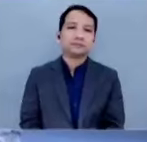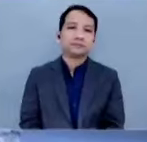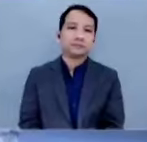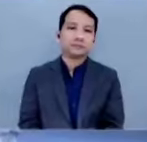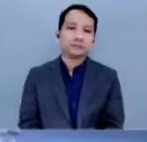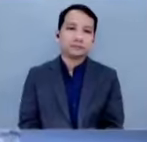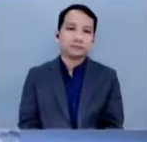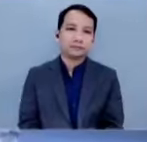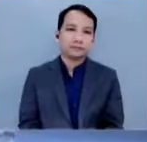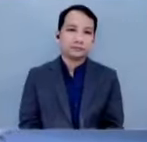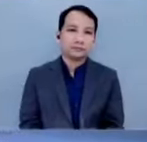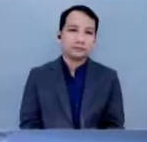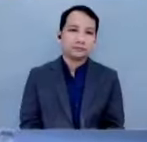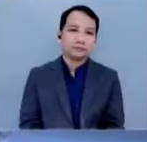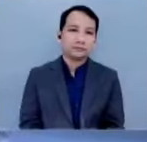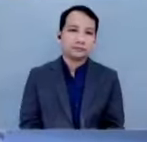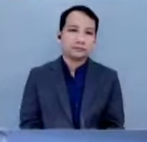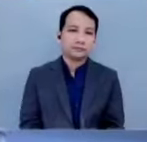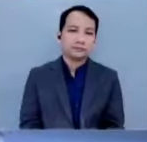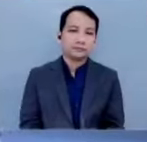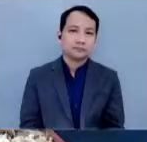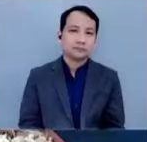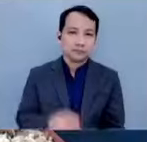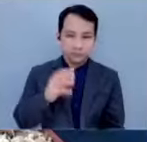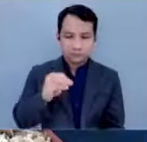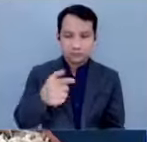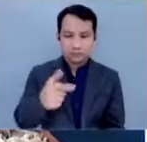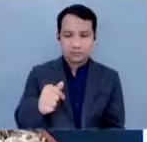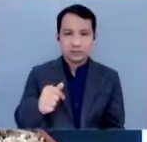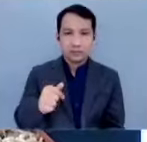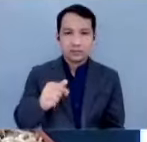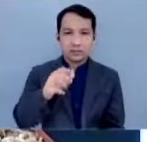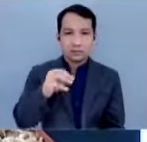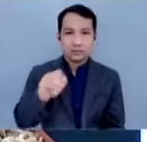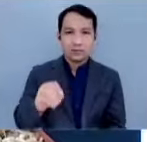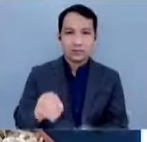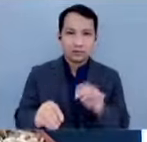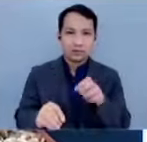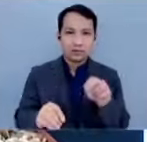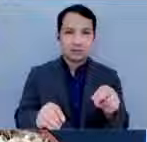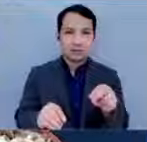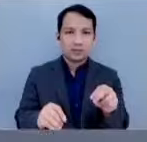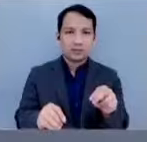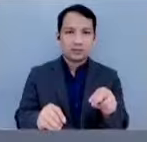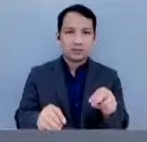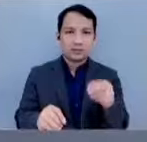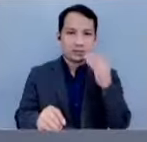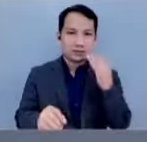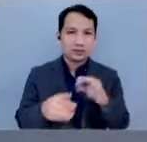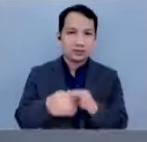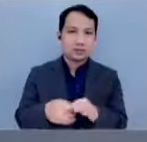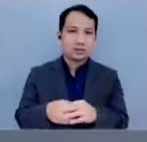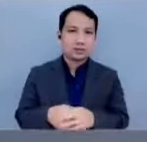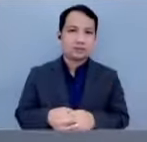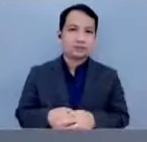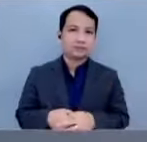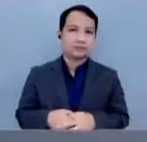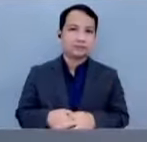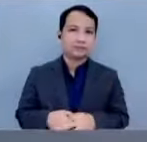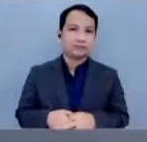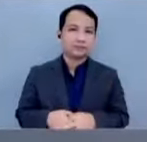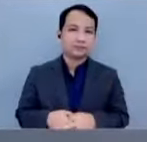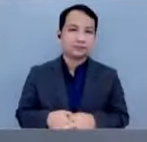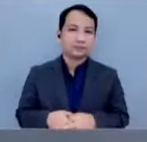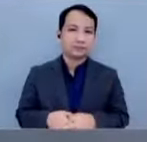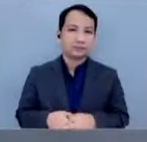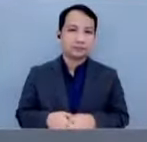At sasamahan din tayo yung studio ni na Mon and Jenny ng Plantitas Art and Design. Mon and Jenny, good morning sa inyo mga kapatid. Katabi